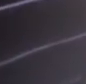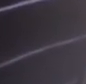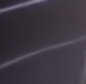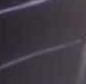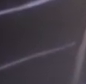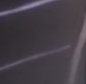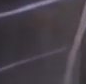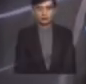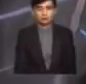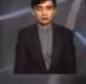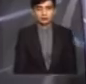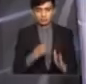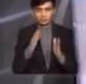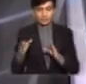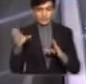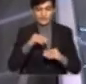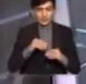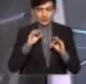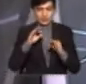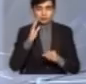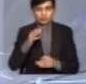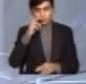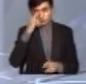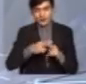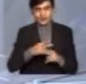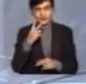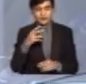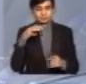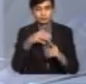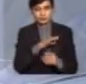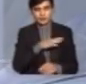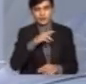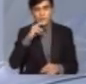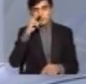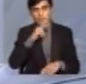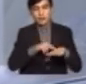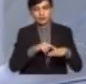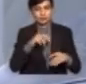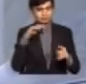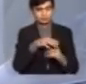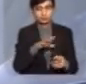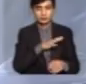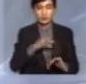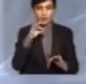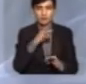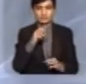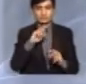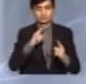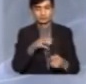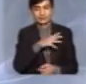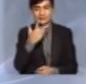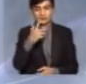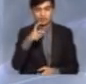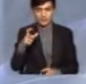я обо всем по порядку братья напавшие на полицейских в корда иском районе арестованы трое обвиняемых